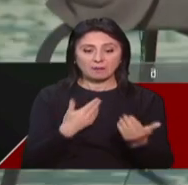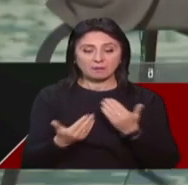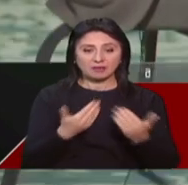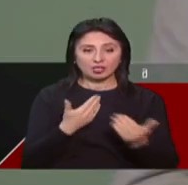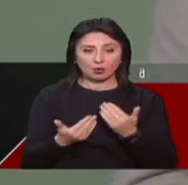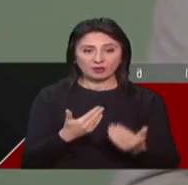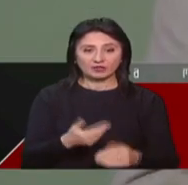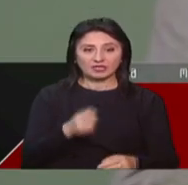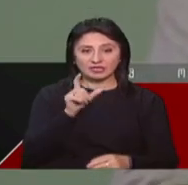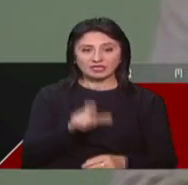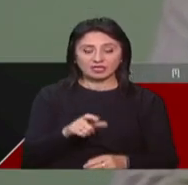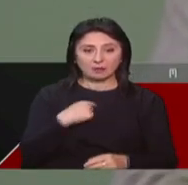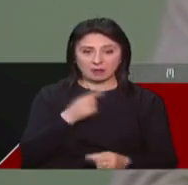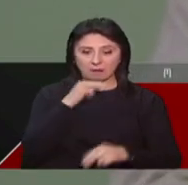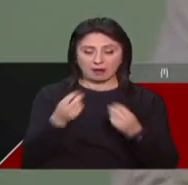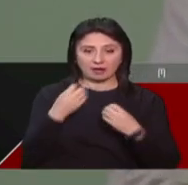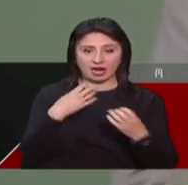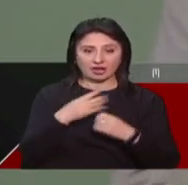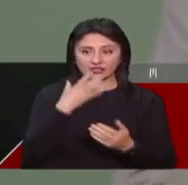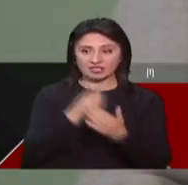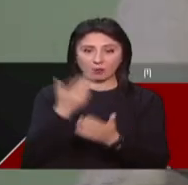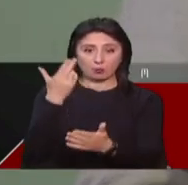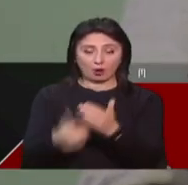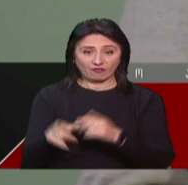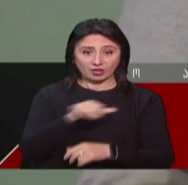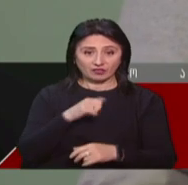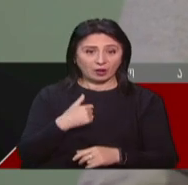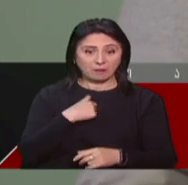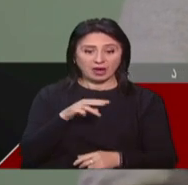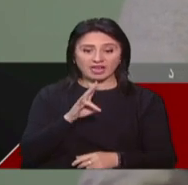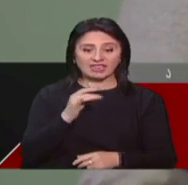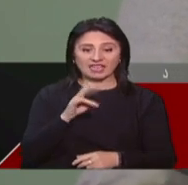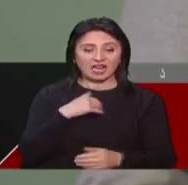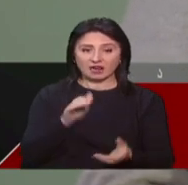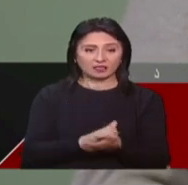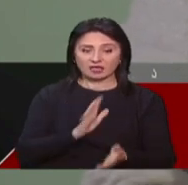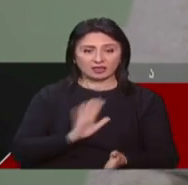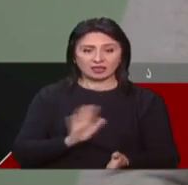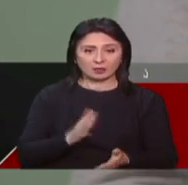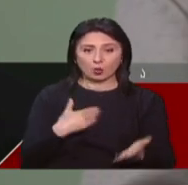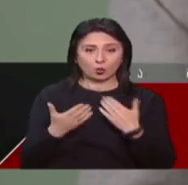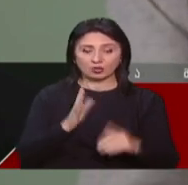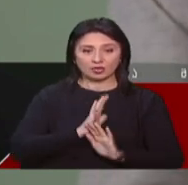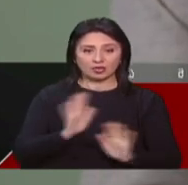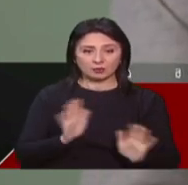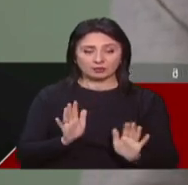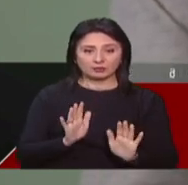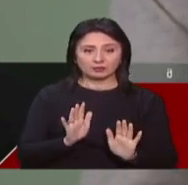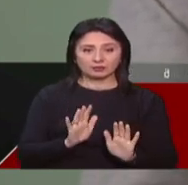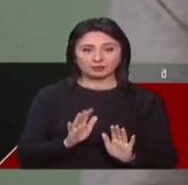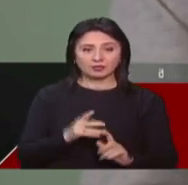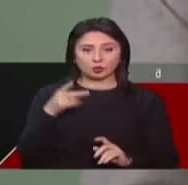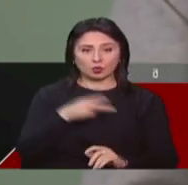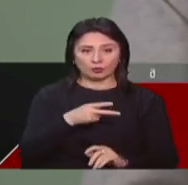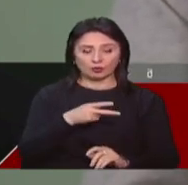ისინი მემაბრალებენ თავიანთ წარუმატებლობას, მე ნიკას არ ვიცნობდი, არ მქონია მასთან არანაირი ურთიერთობა.